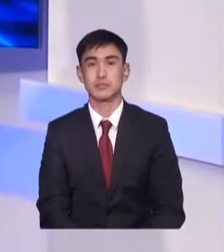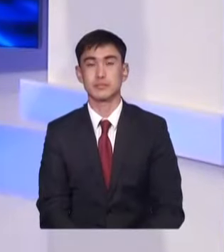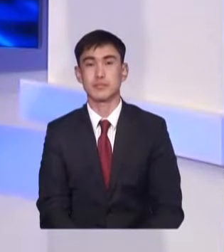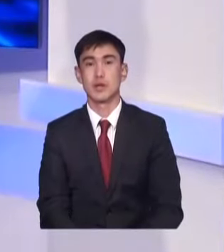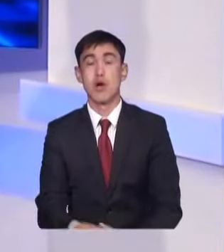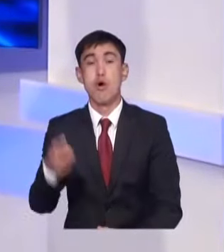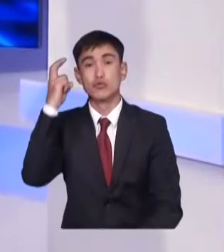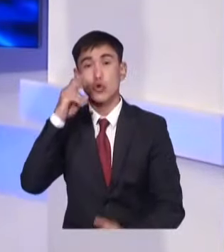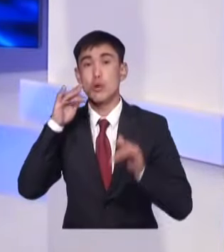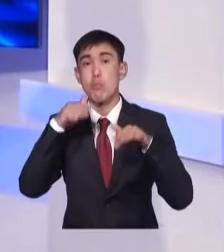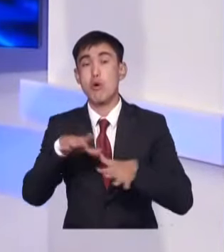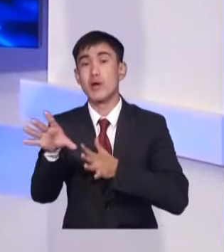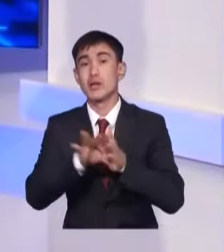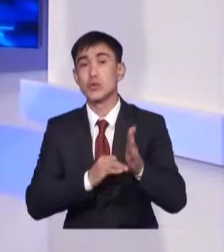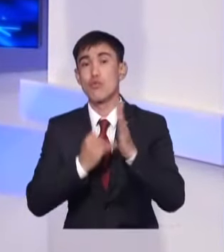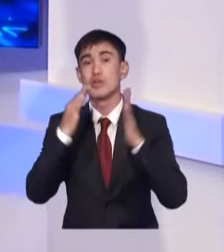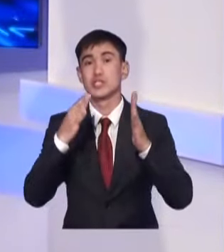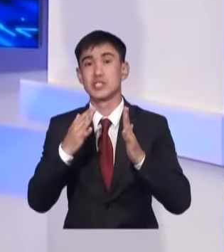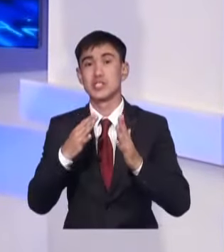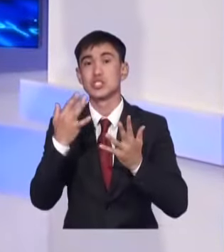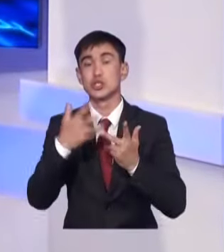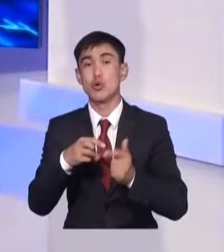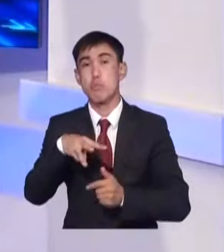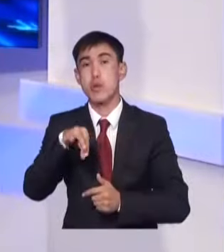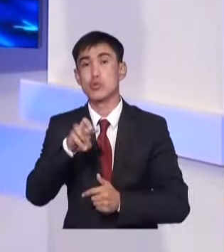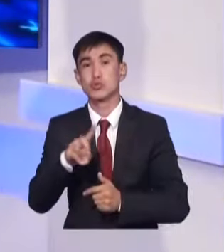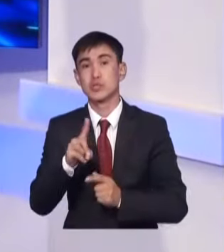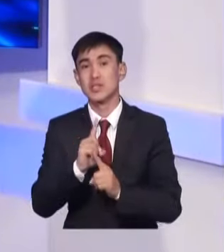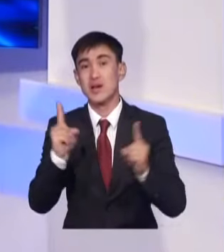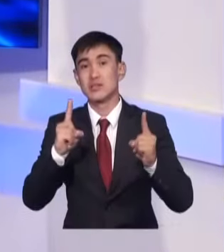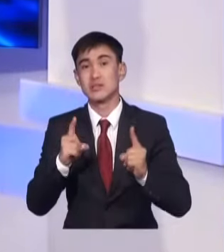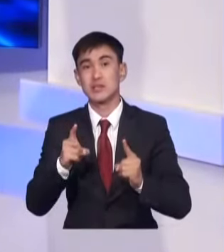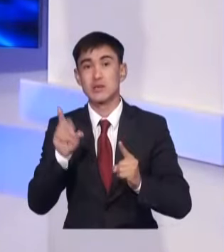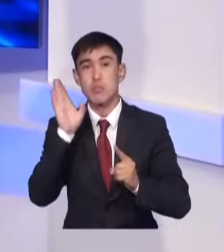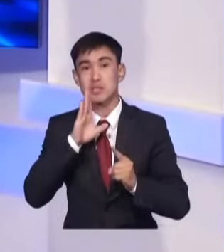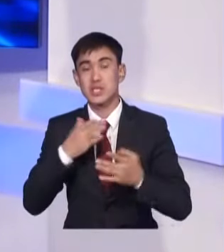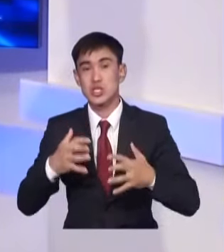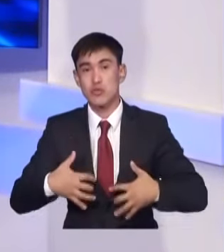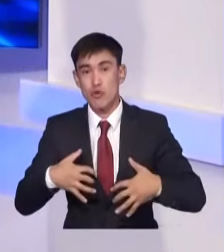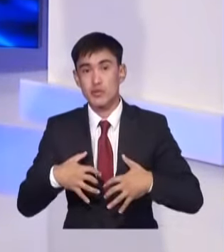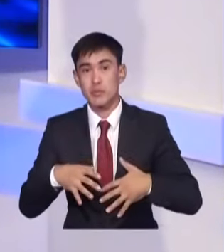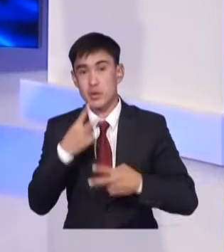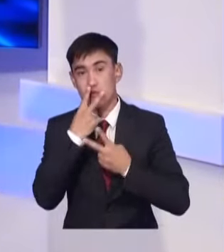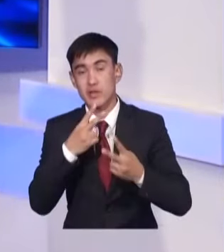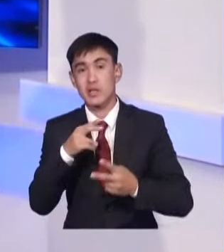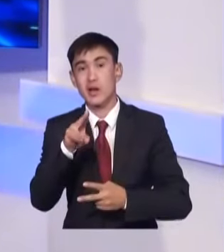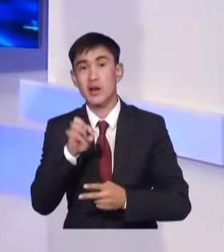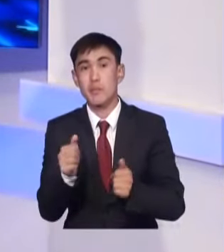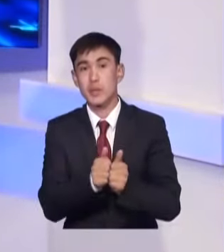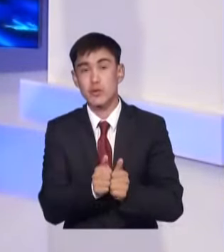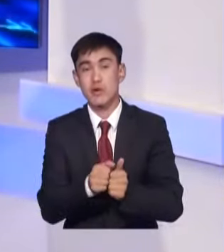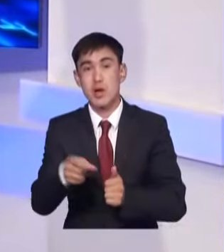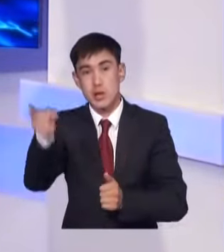в Чёрном море резко увеличилось число медуз гигантские морские обитатели были замечены у берегов Крыма в Германии прошла